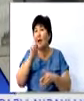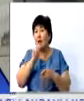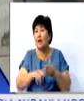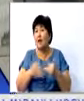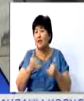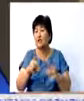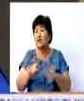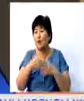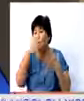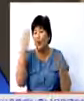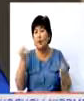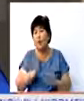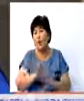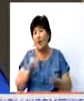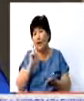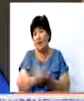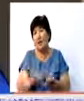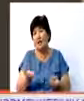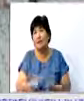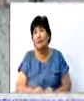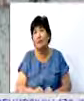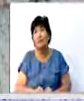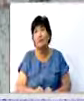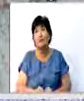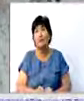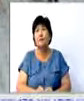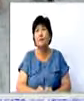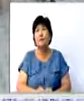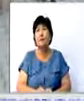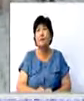де ұмытпау қажет. Әділжан Бердеков, Бауыржан Қожамұратов, Қанат Махамбетов, Қызылорда телеарнасы, Жалағаш ауданынан.